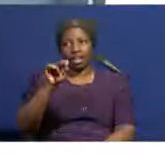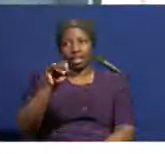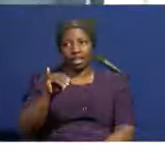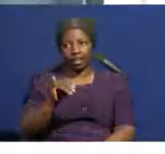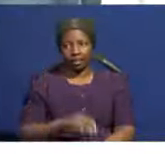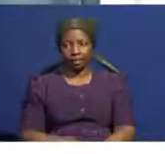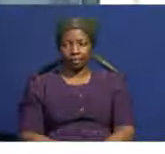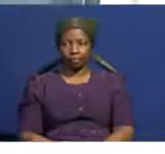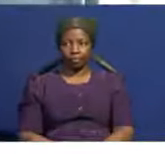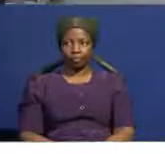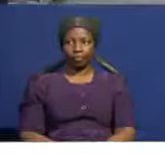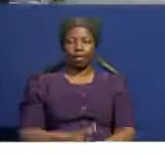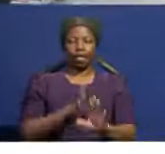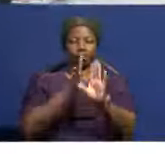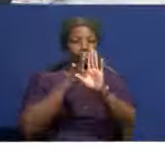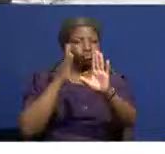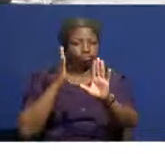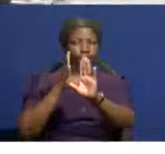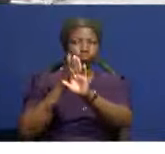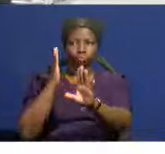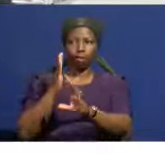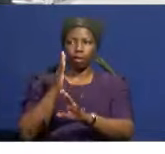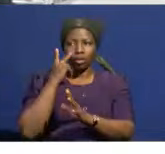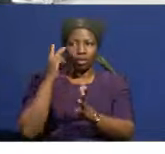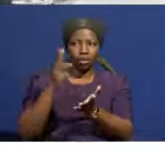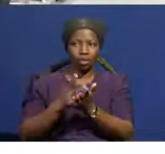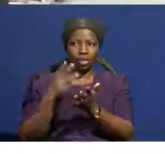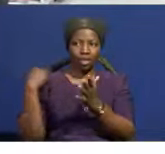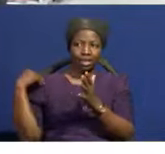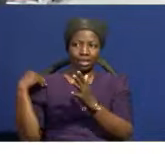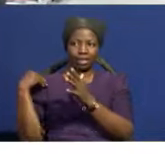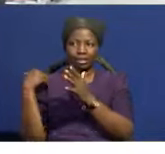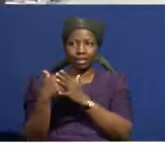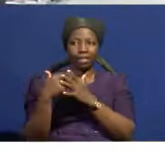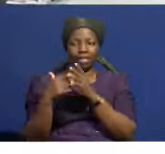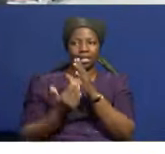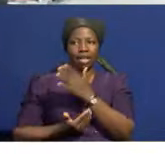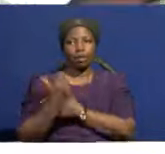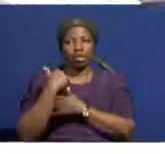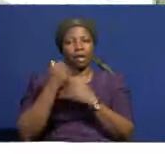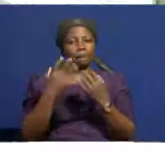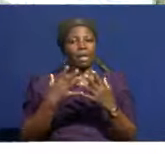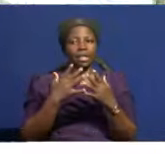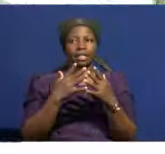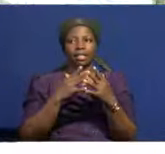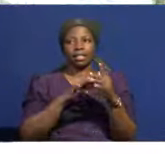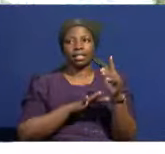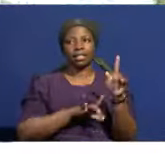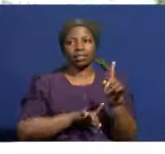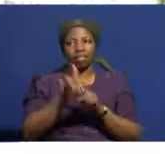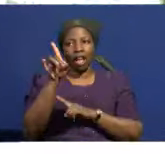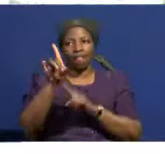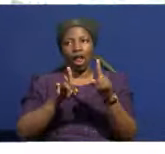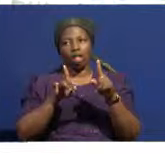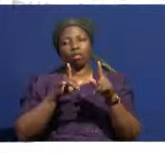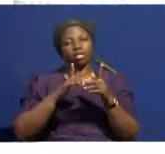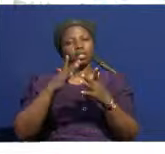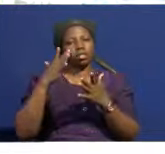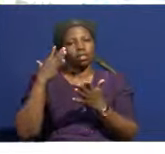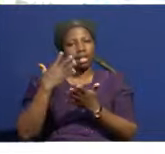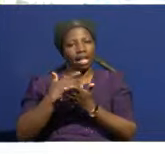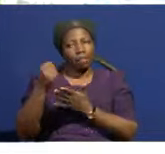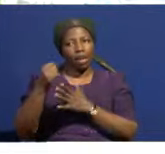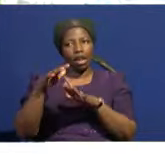Foleni ndefu za wasafiri zilishuhudiwa kuanzia asubuhi, huku safari nyingi zikisitishwa ama kuahirishwa. My flight was scheduled to